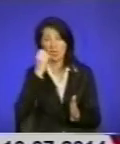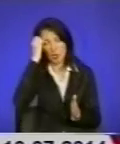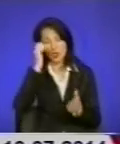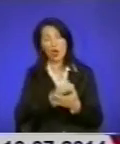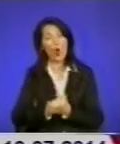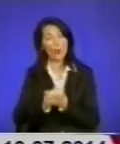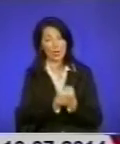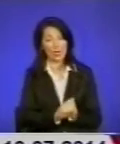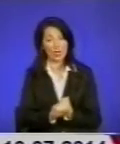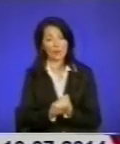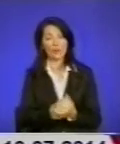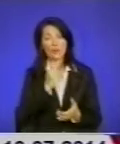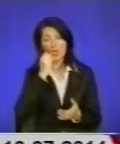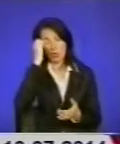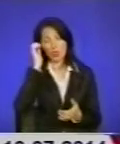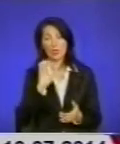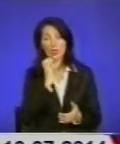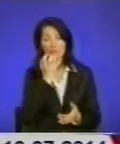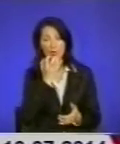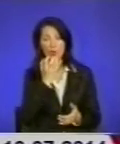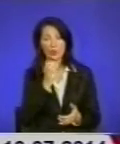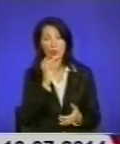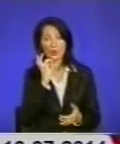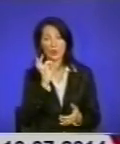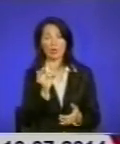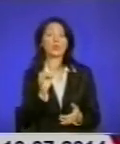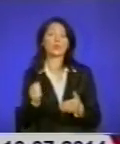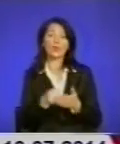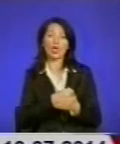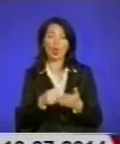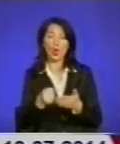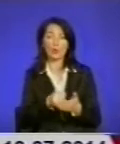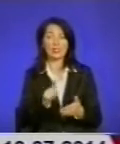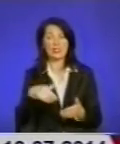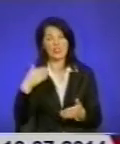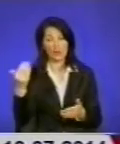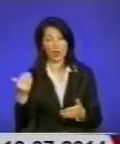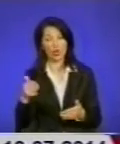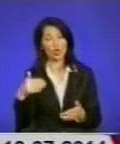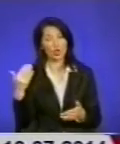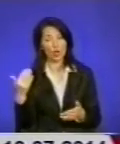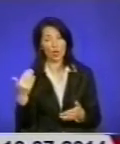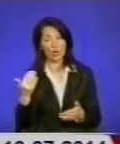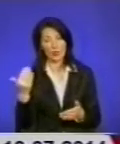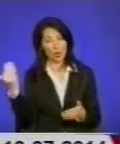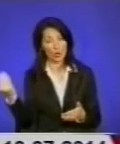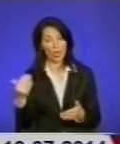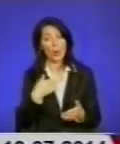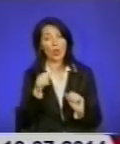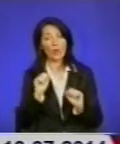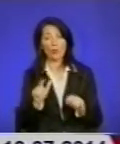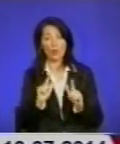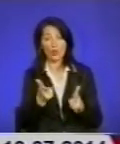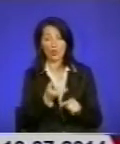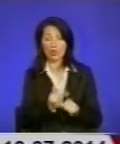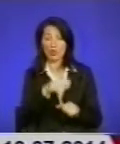об'єднанню, дякуючи серйозному, скажімо, лобі з вашої сторони, ми можемо, ну, погодитися,